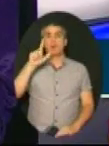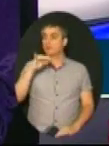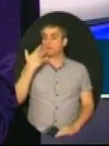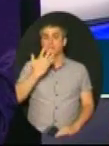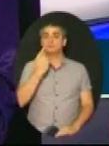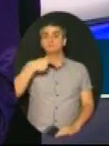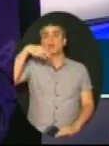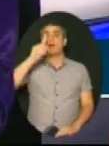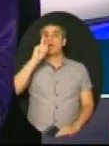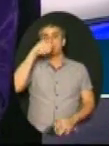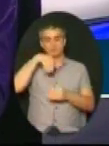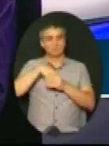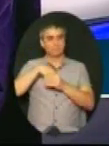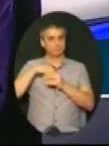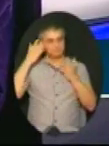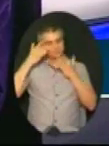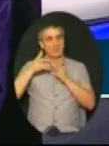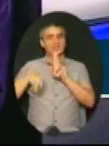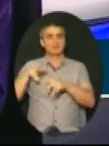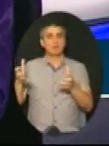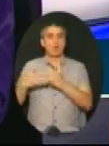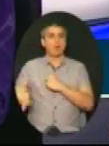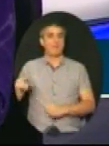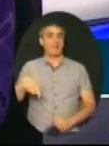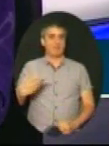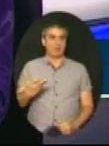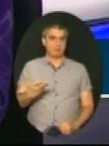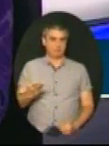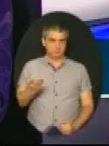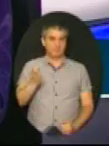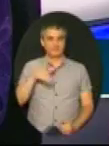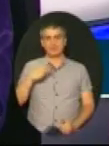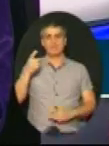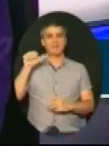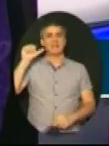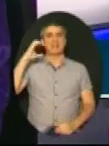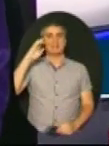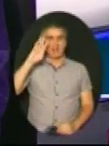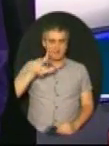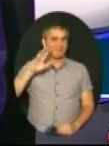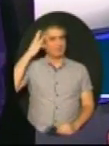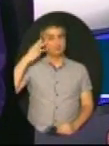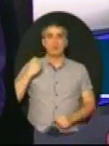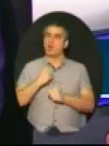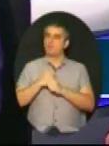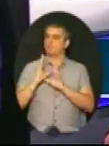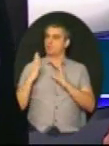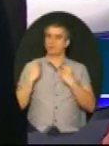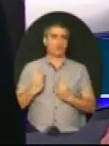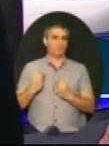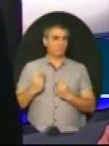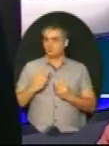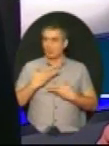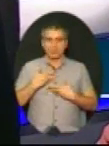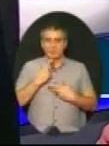להיות מספר אחד בקטע של הטיפול החברתי, אוקיי? וגם איתן קבל וגם שלי יחימוביץ' עובדים מאוד חזק, לא